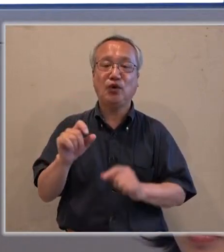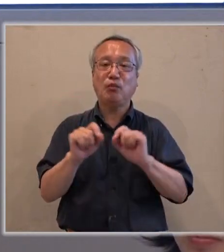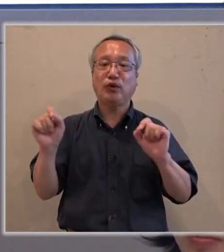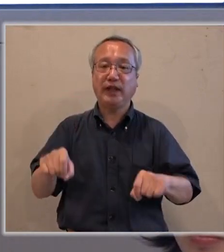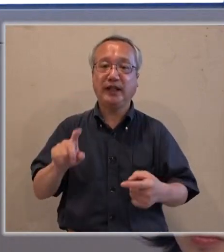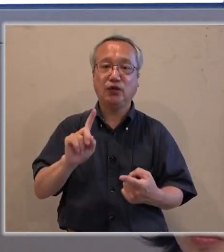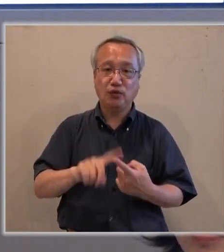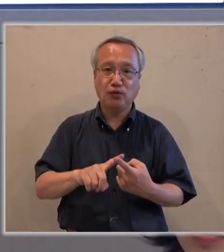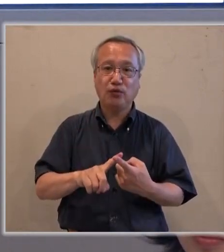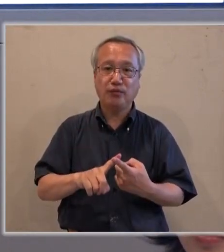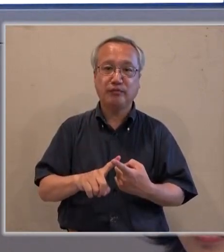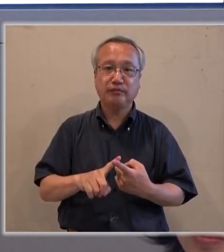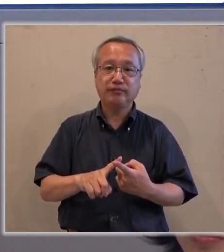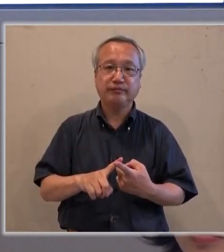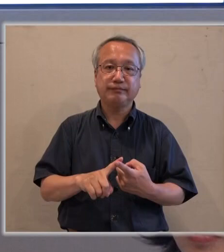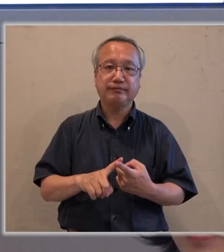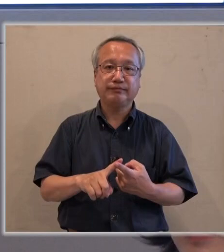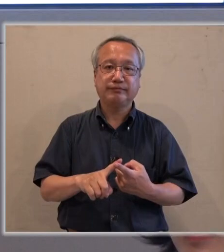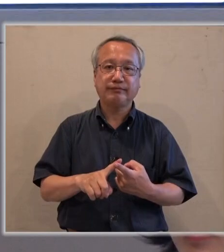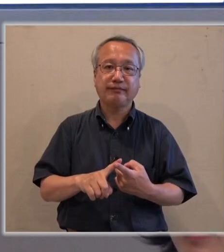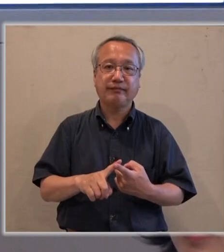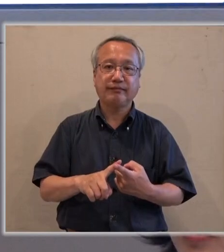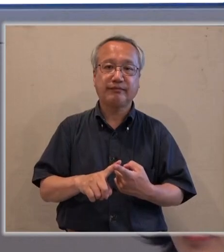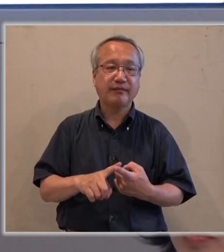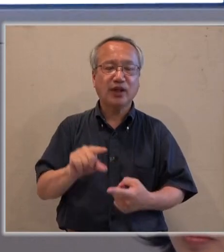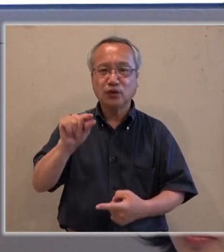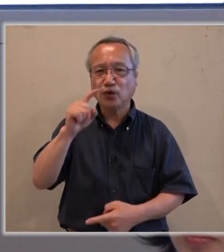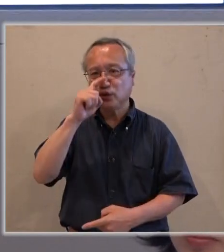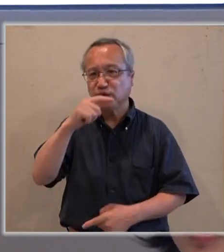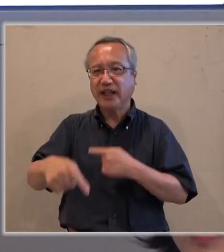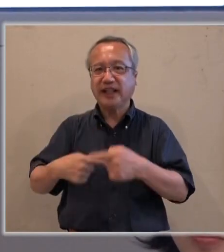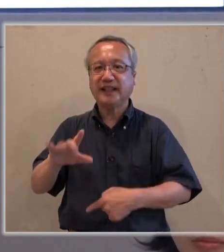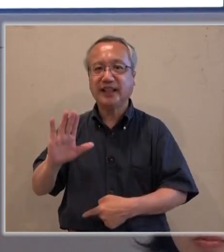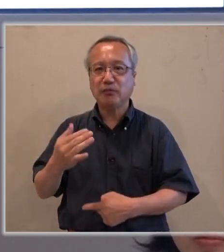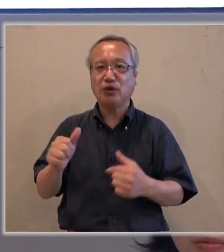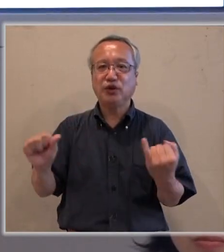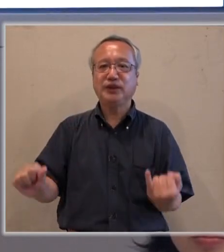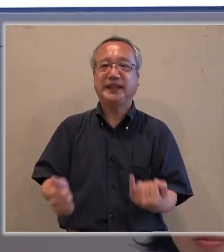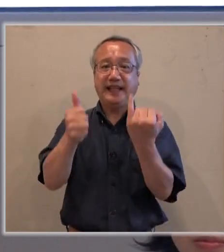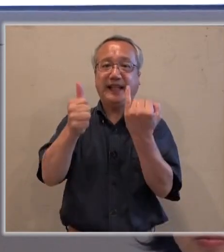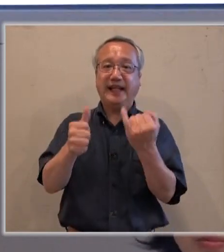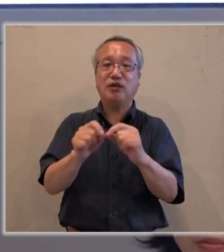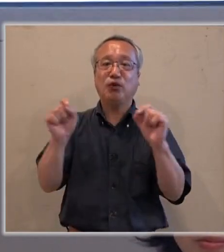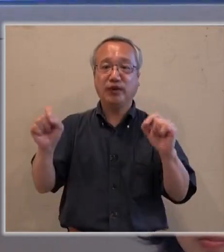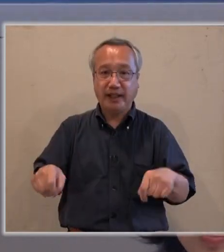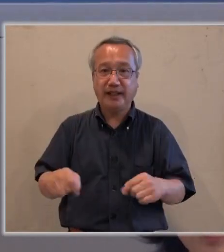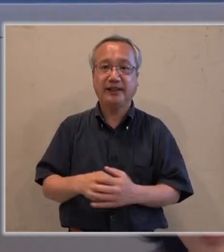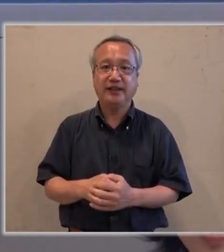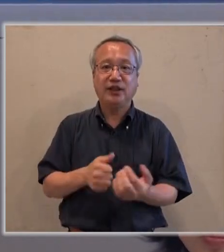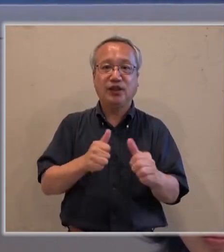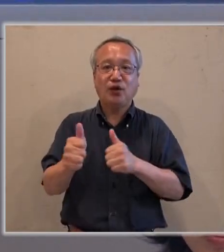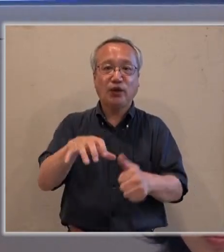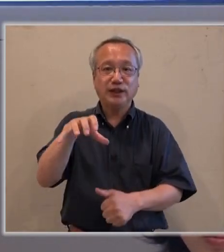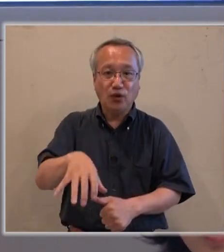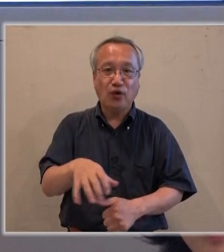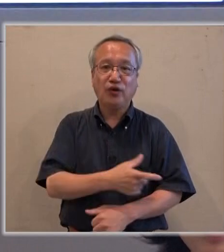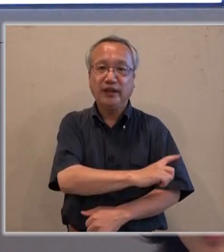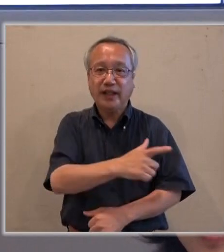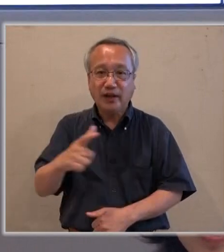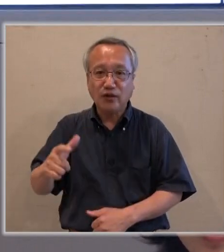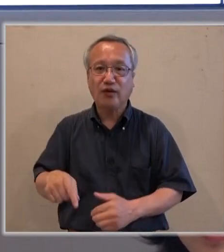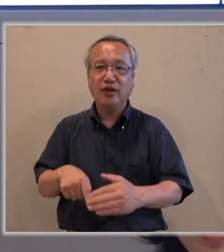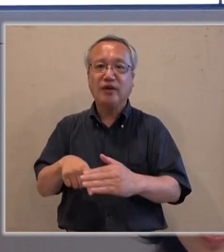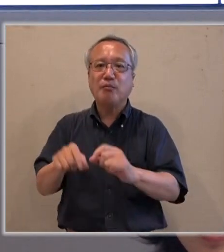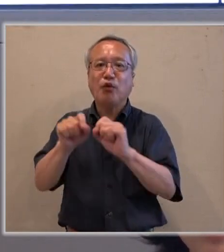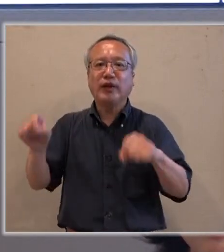とは、少し古い問題になりますけれども、ジェンダーの問題や競技場の問題、エンブレム問題、一つ一つの